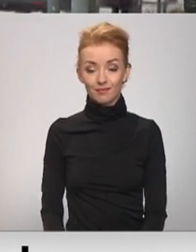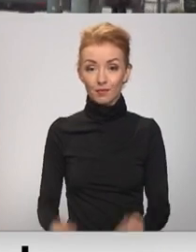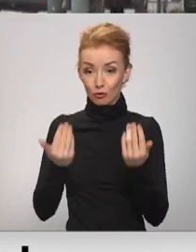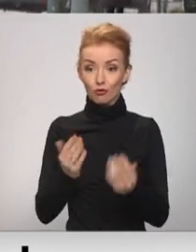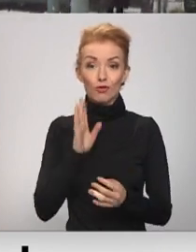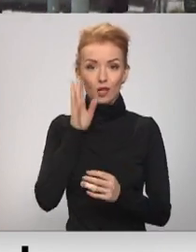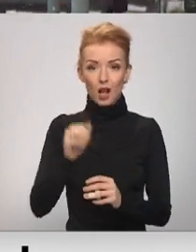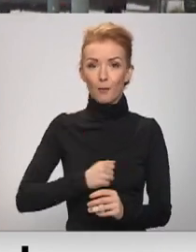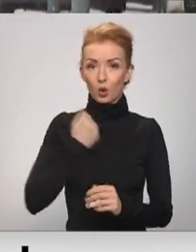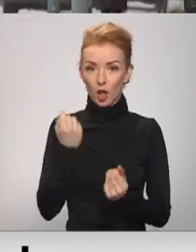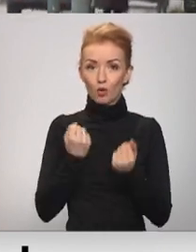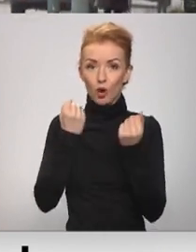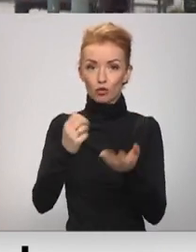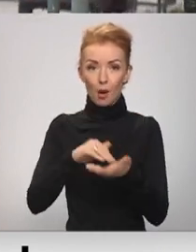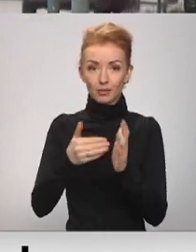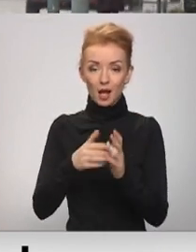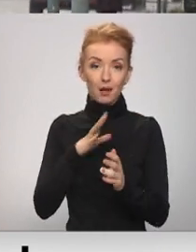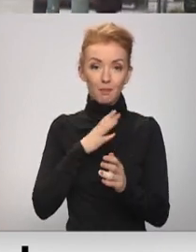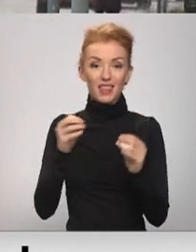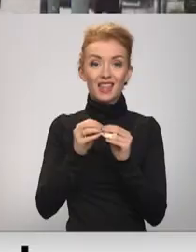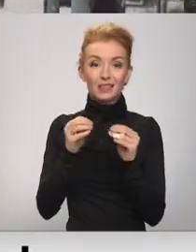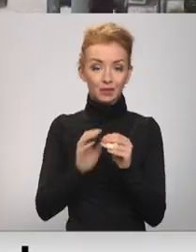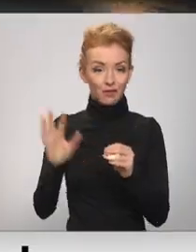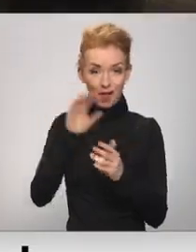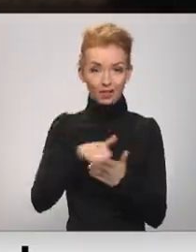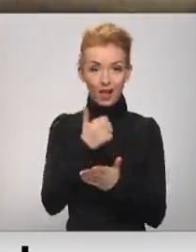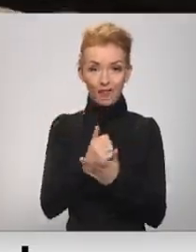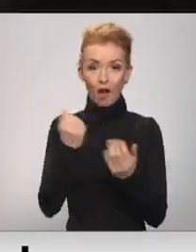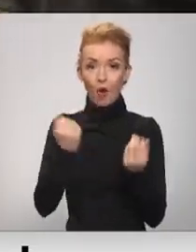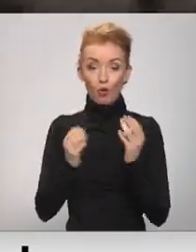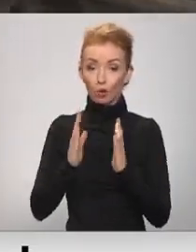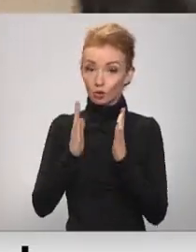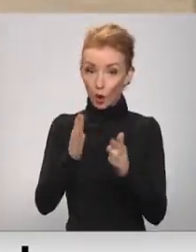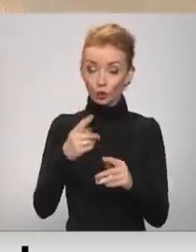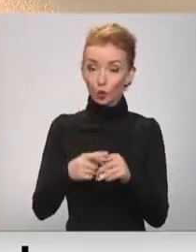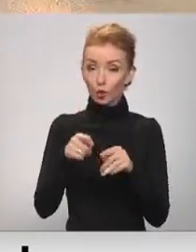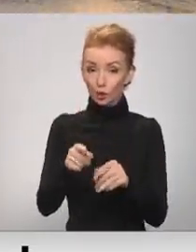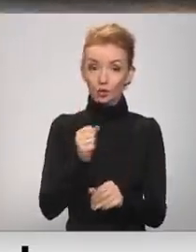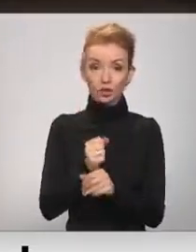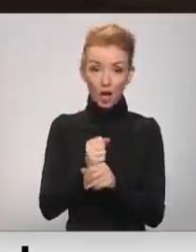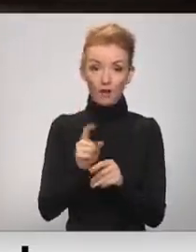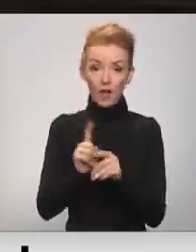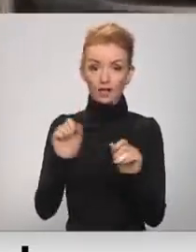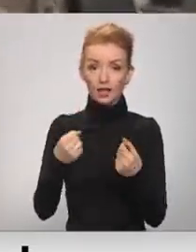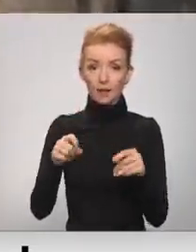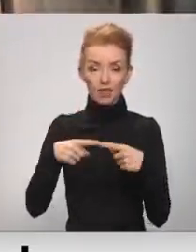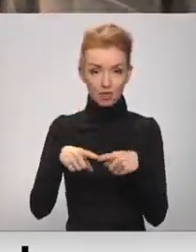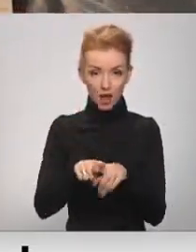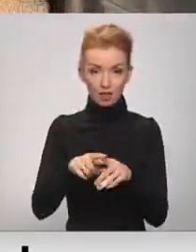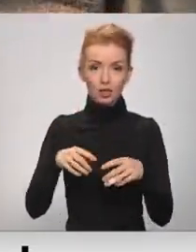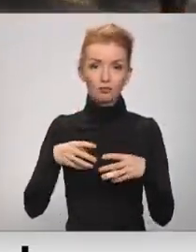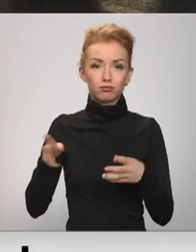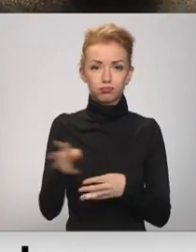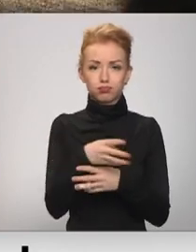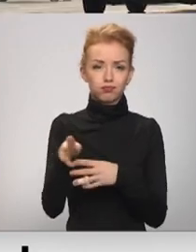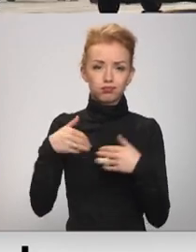Šorīt apgrūtināti braukšanas apstākļi bija uz 10 valsts galvenajiem autoceļiem. Uz tiem strādāja ziemas tehnika, kaisot preclīdes